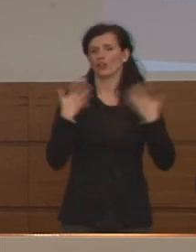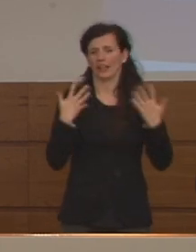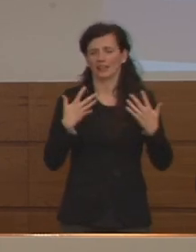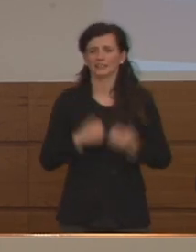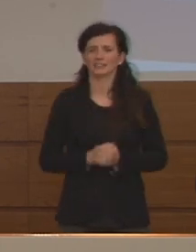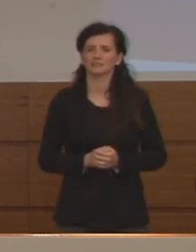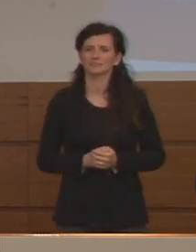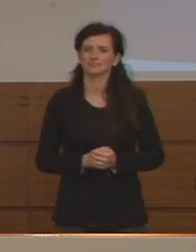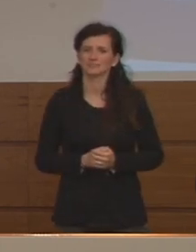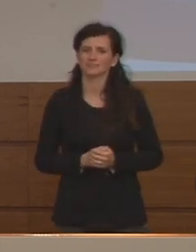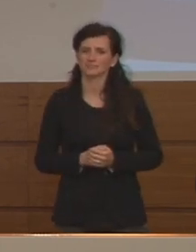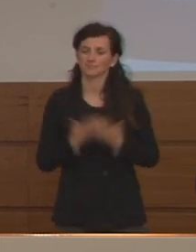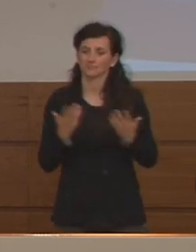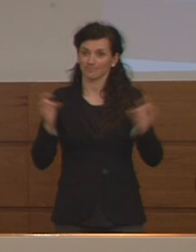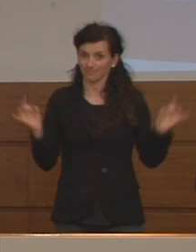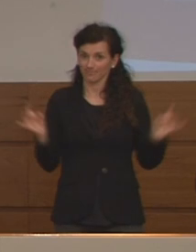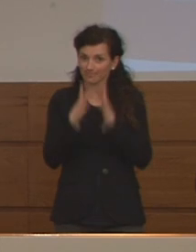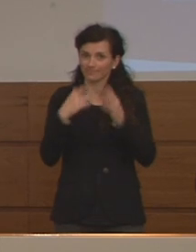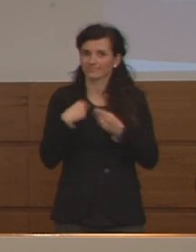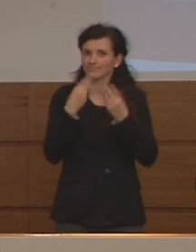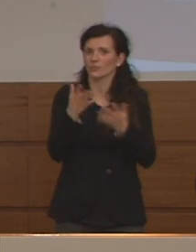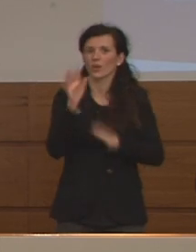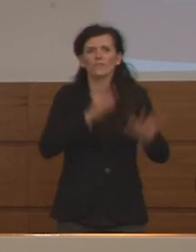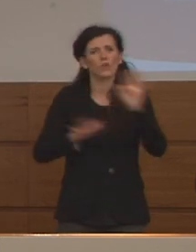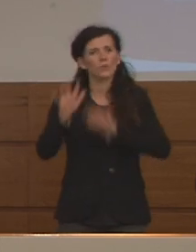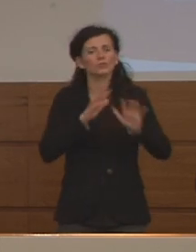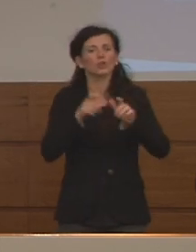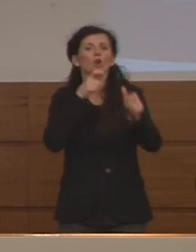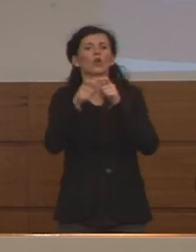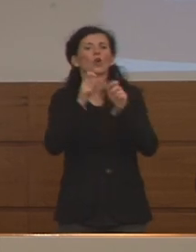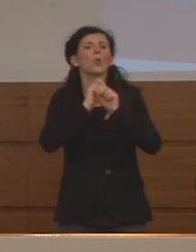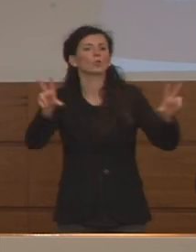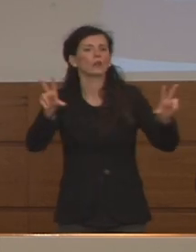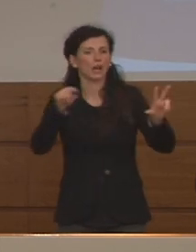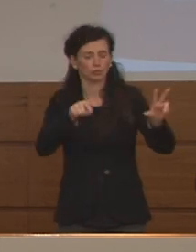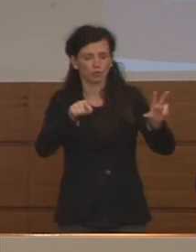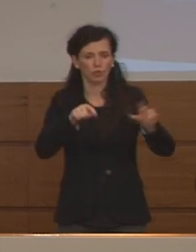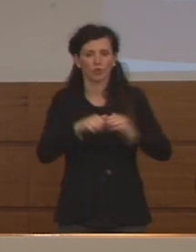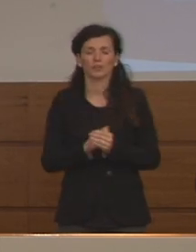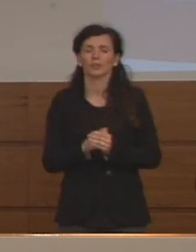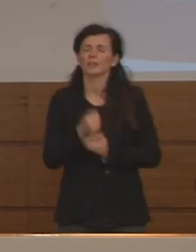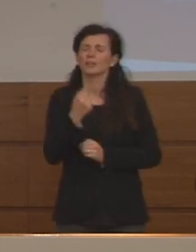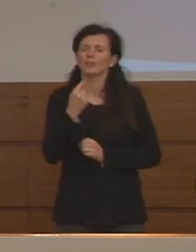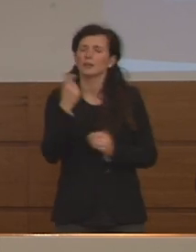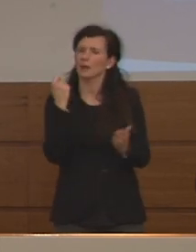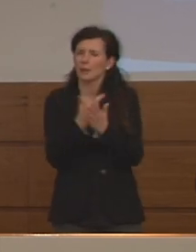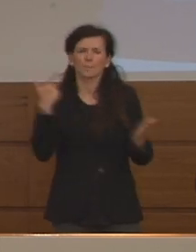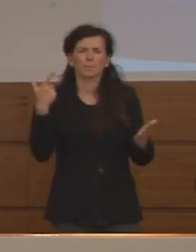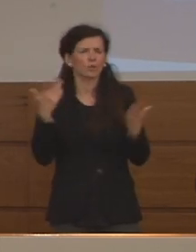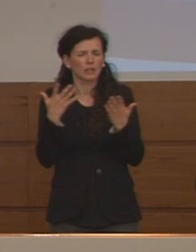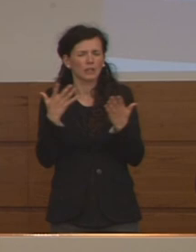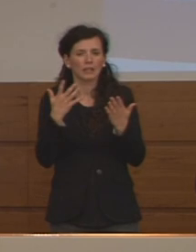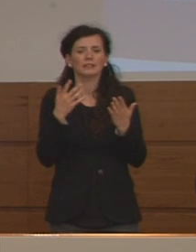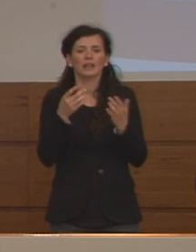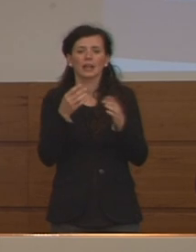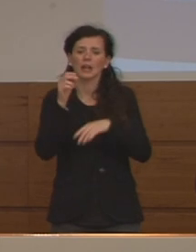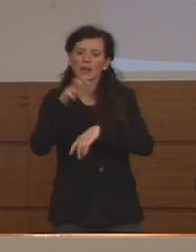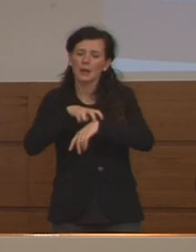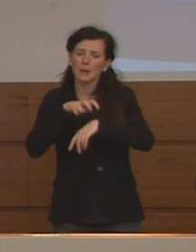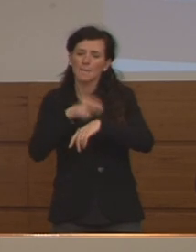anche per dare altre informazioni e comunicazioni una el'importanza della specificità pediatrica